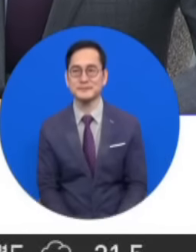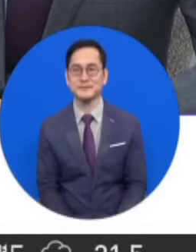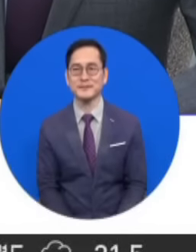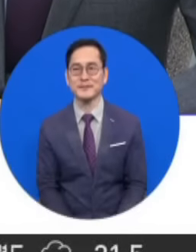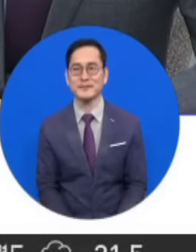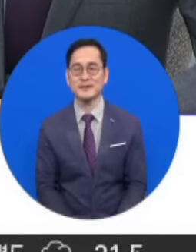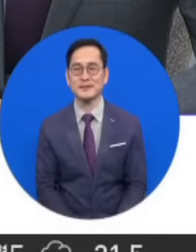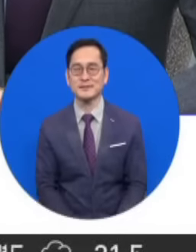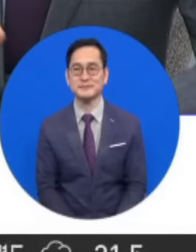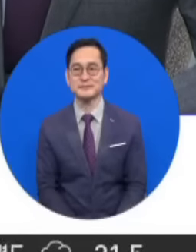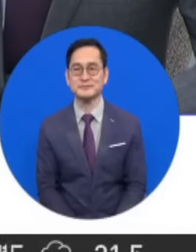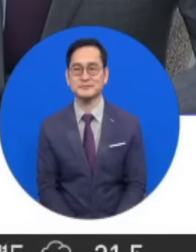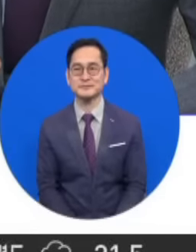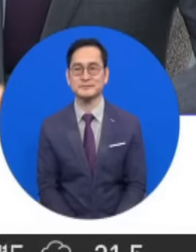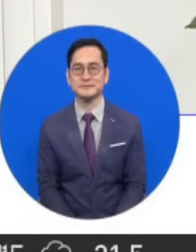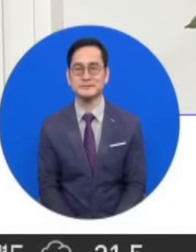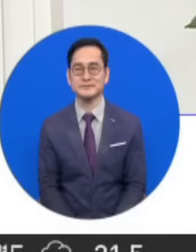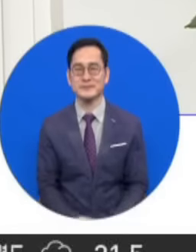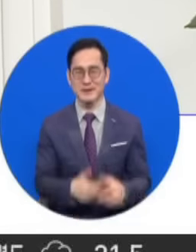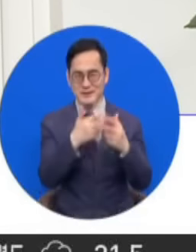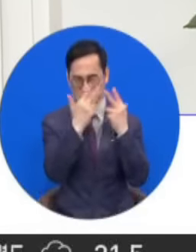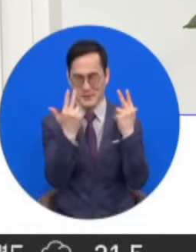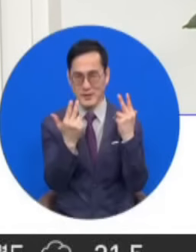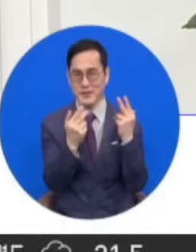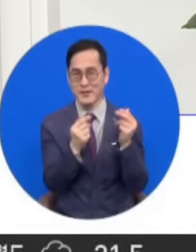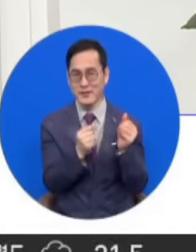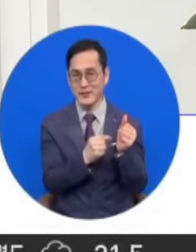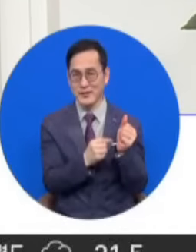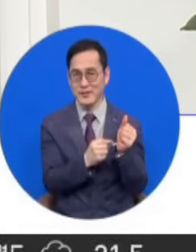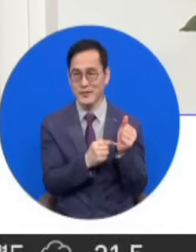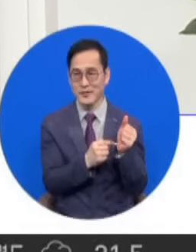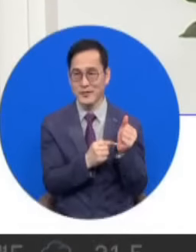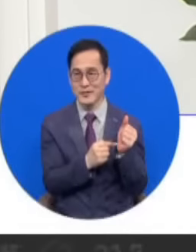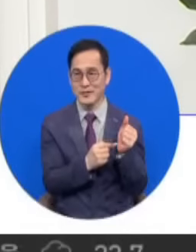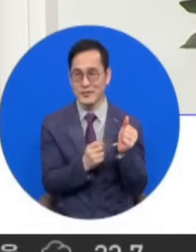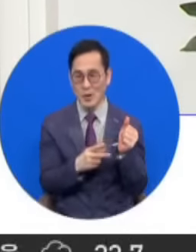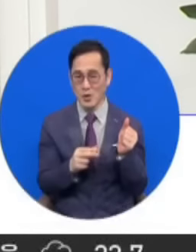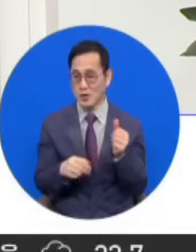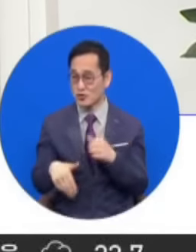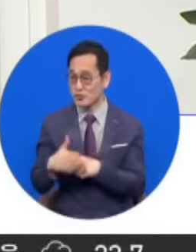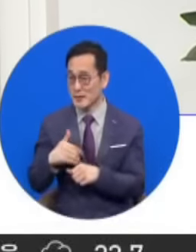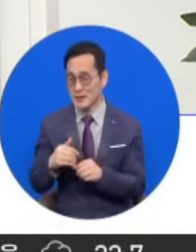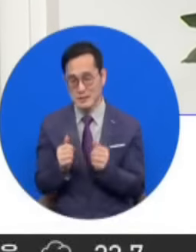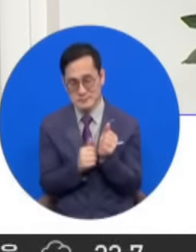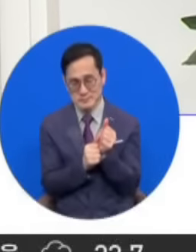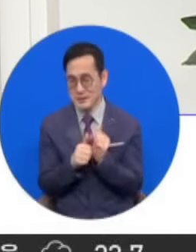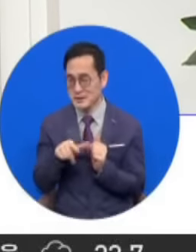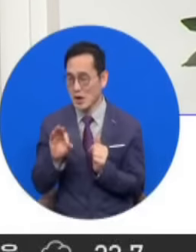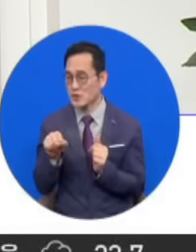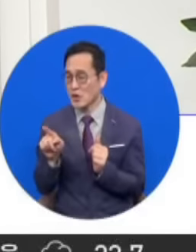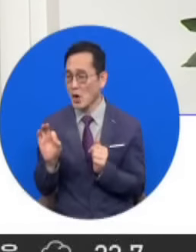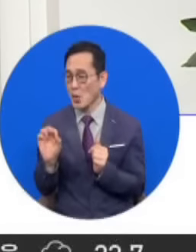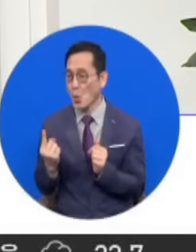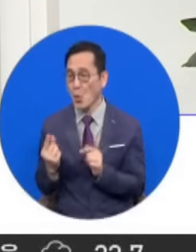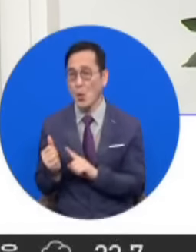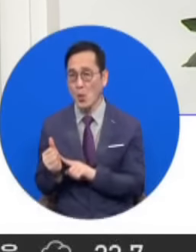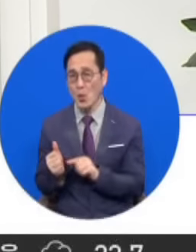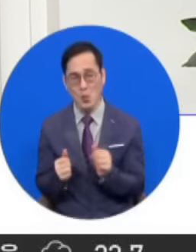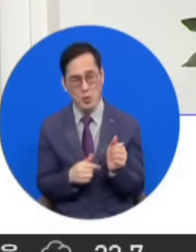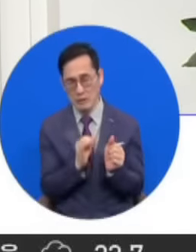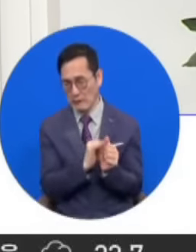대표나 이재명 대표 본인도 그리고 이재명 대표와 가까운 그 정성호 의원조차도 야 이런 목소리는 이런 분위기는